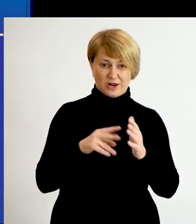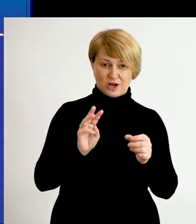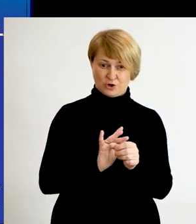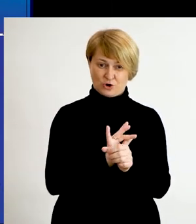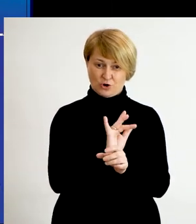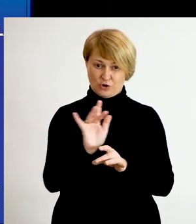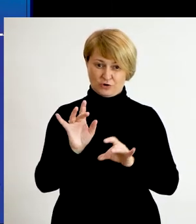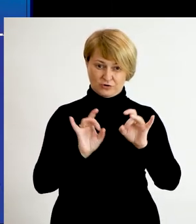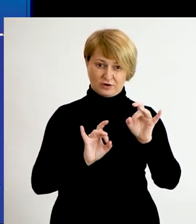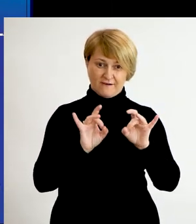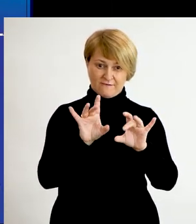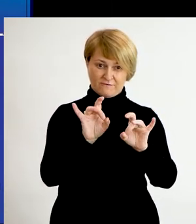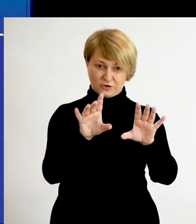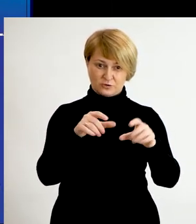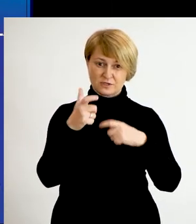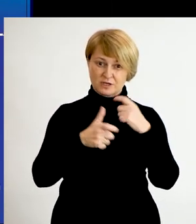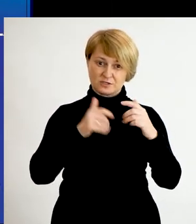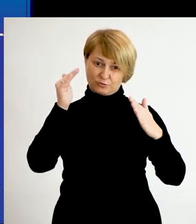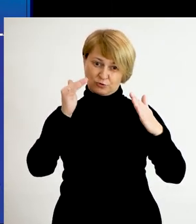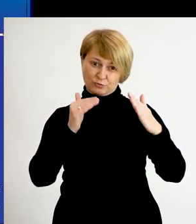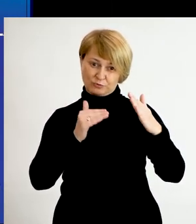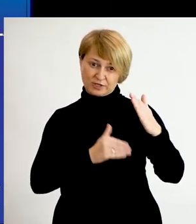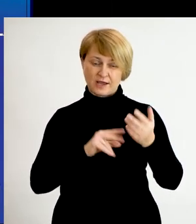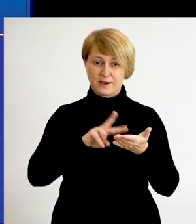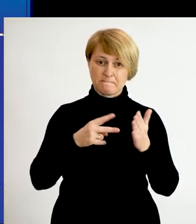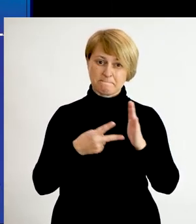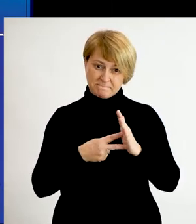pomniejszył skalę wydatków mniejszych, szczególnie